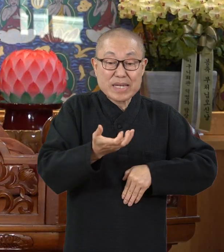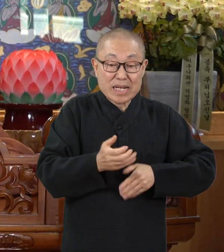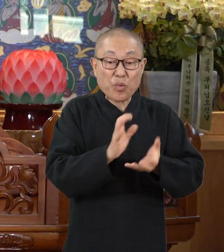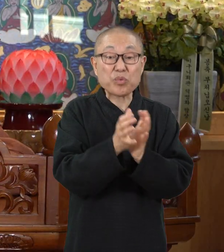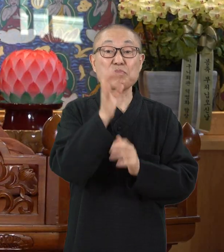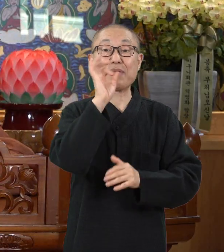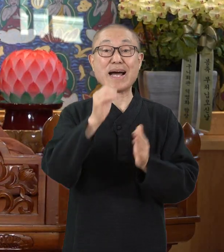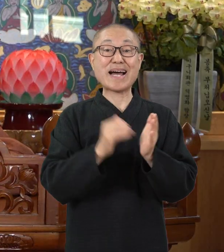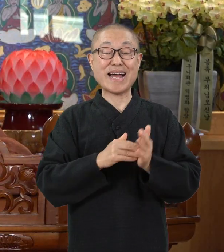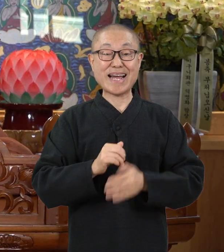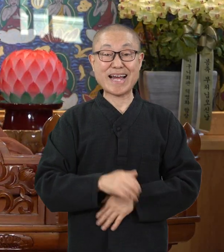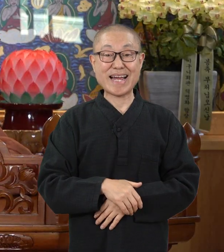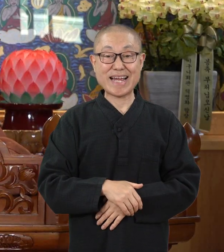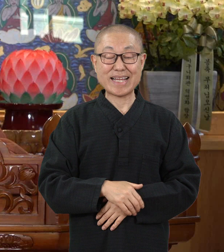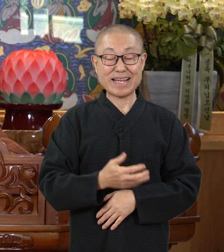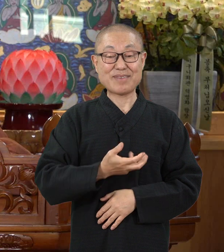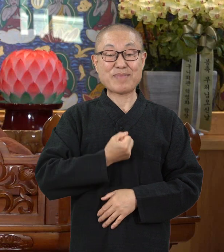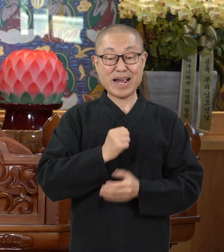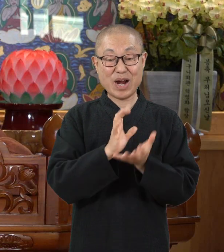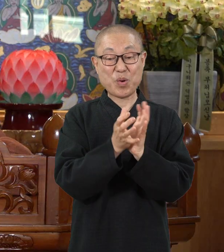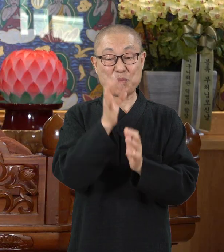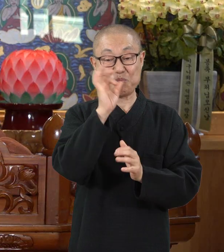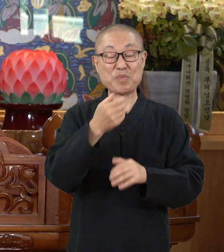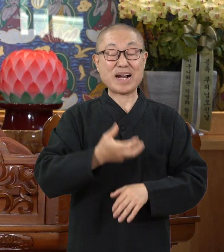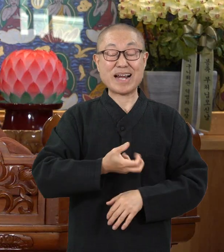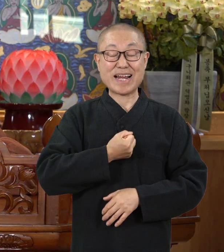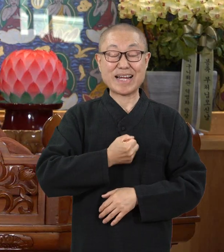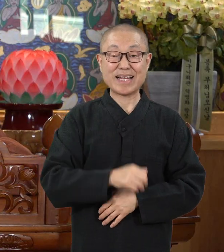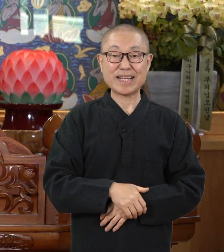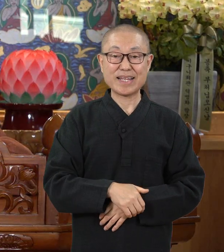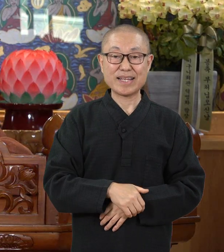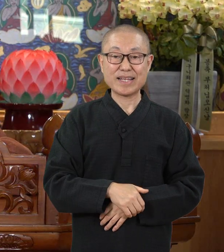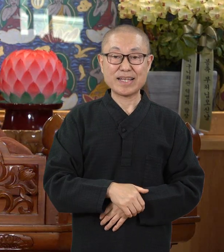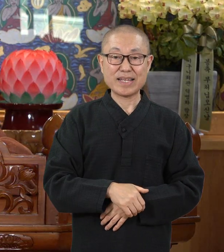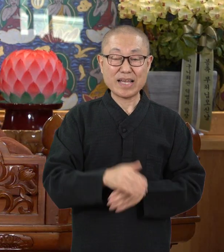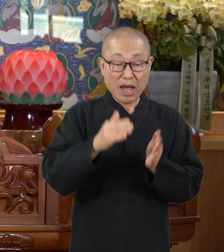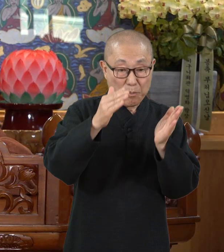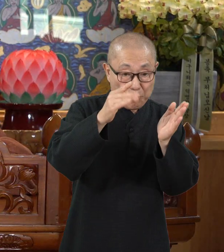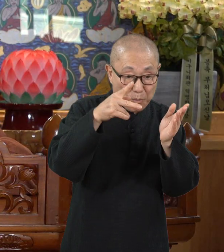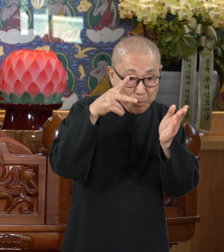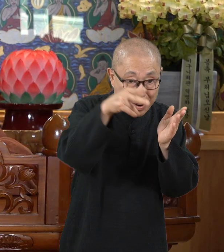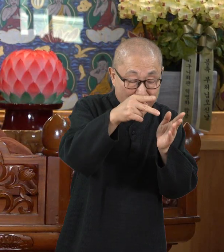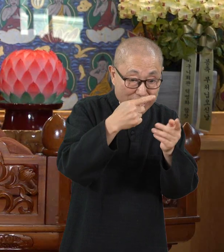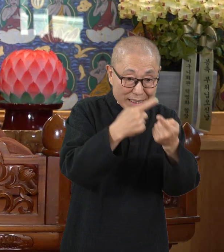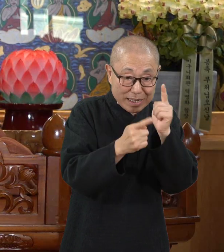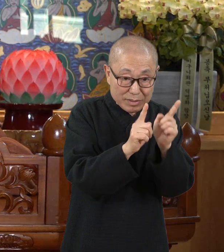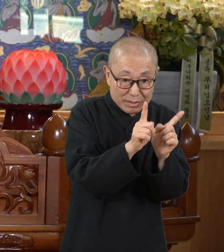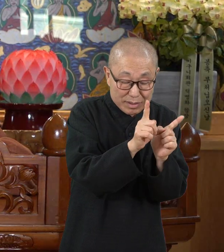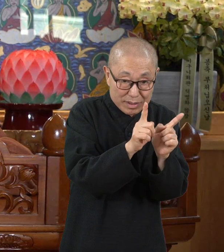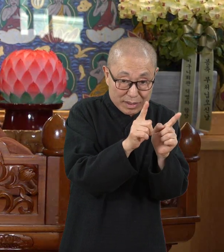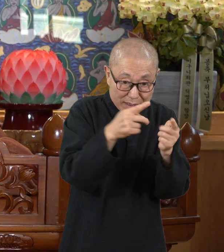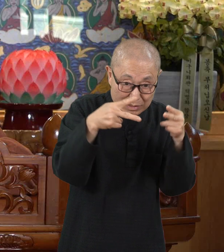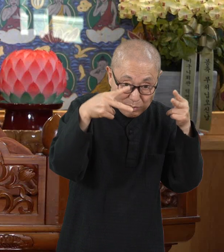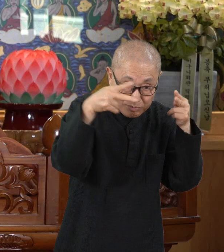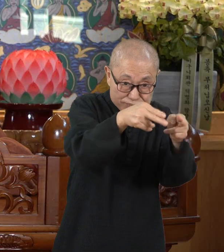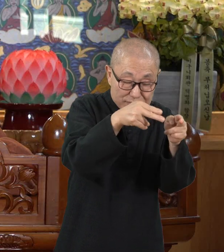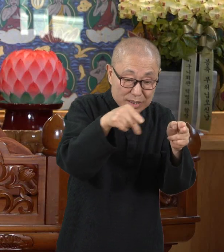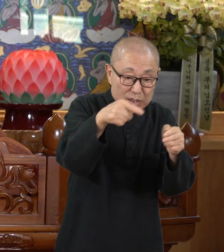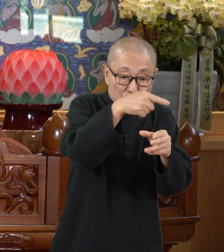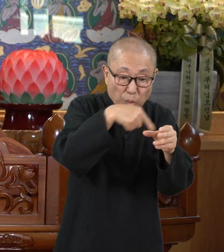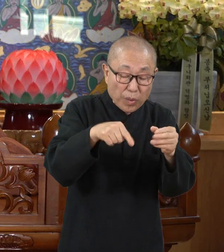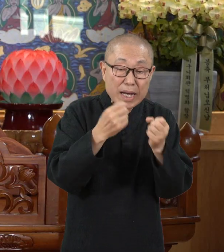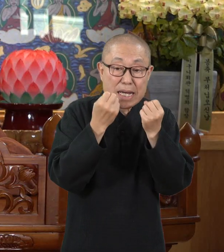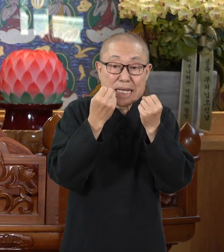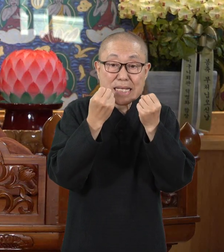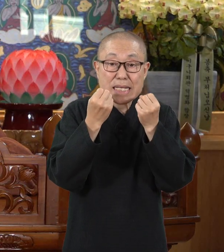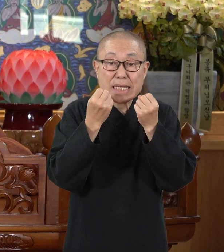미리 피더라고요. 거기서 너무 깜짝 놀랐어요. 한 뼘 산수유 마른 가지 속 어디에